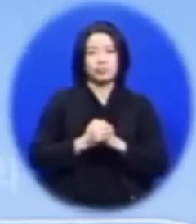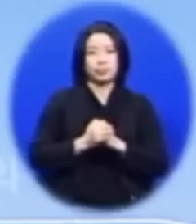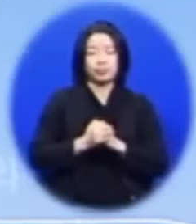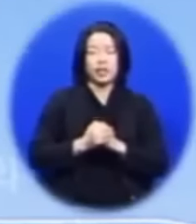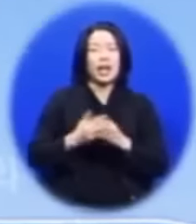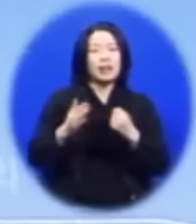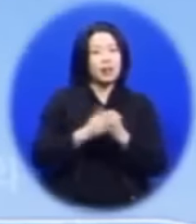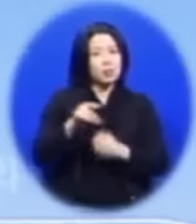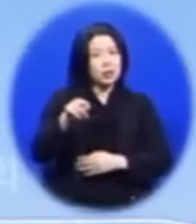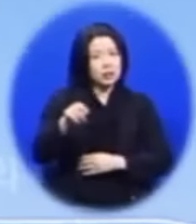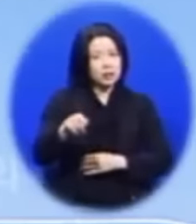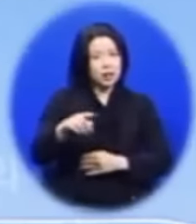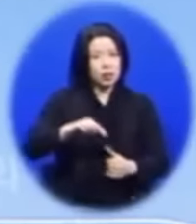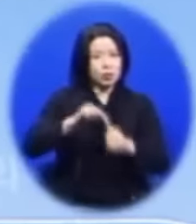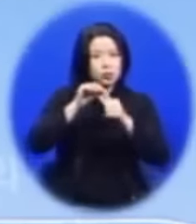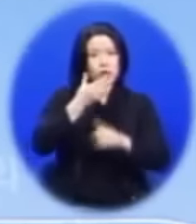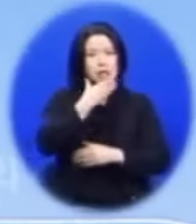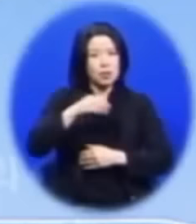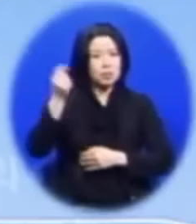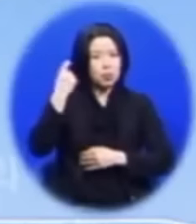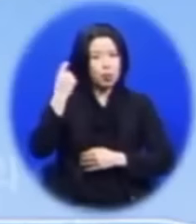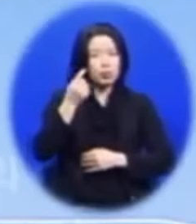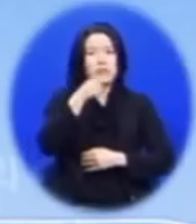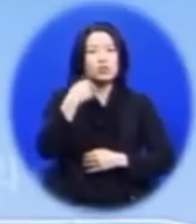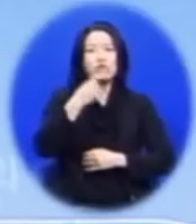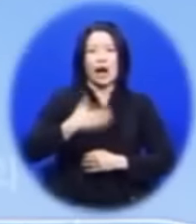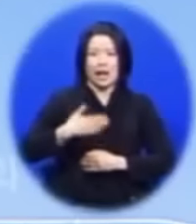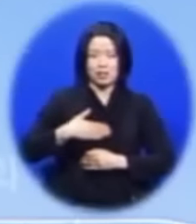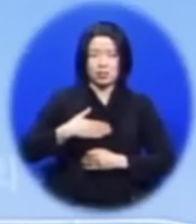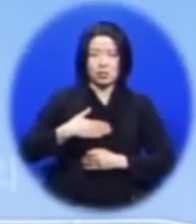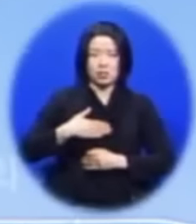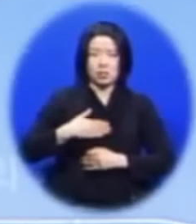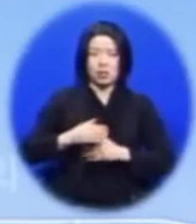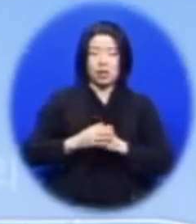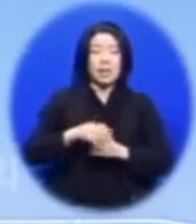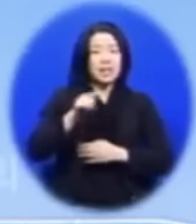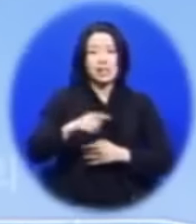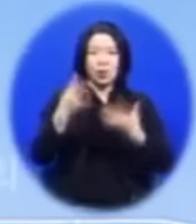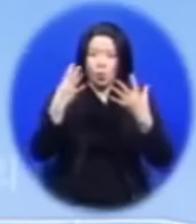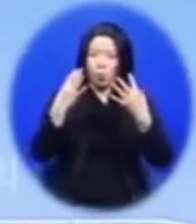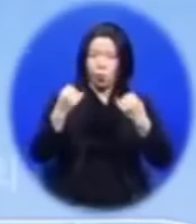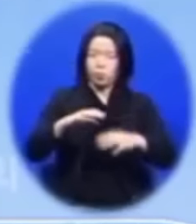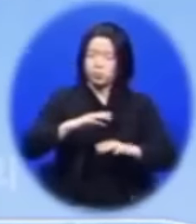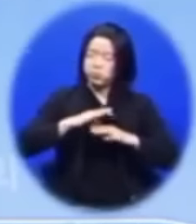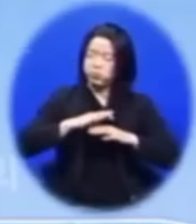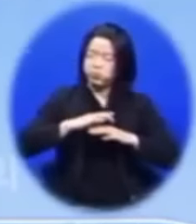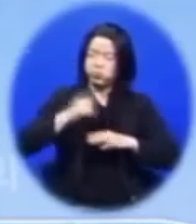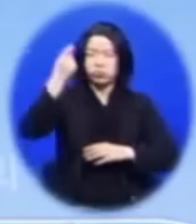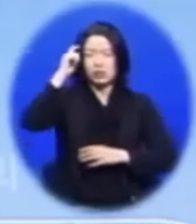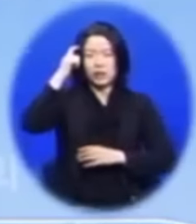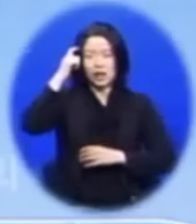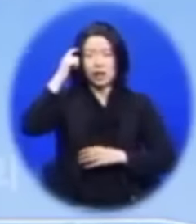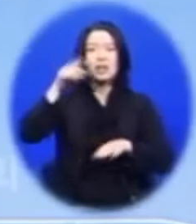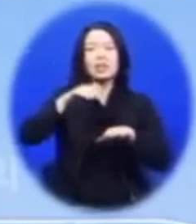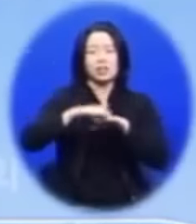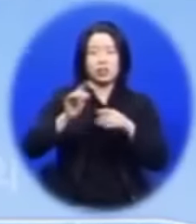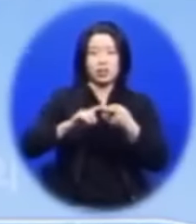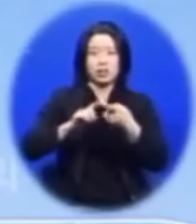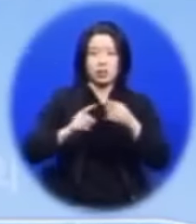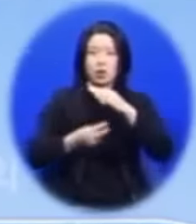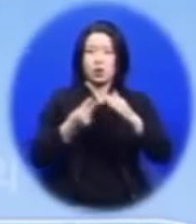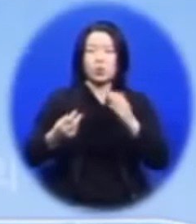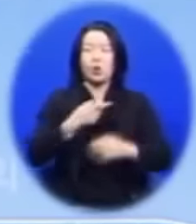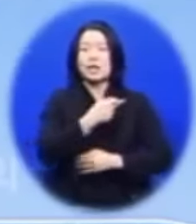그래서 그게 구원의 복음인 줄 알았다니까 이게 얼마나 무서운 사상인가 하는 것을 요한 사도가